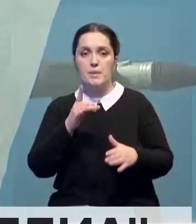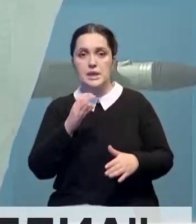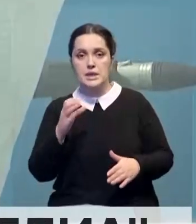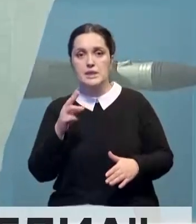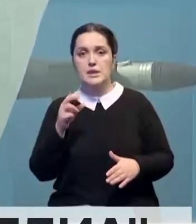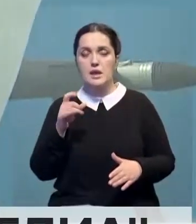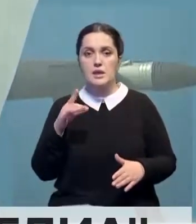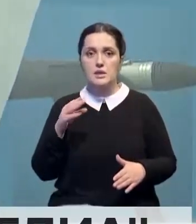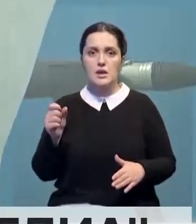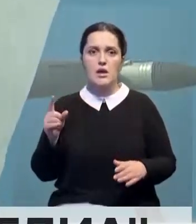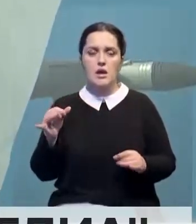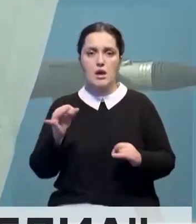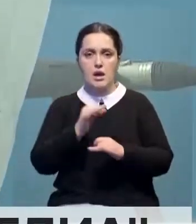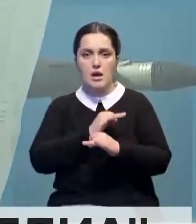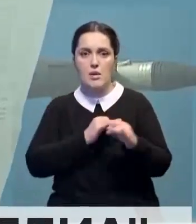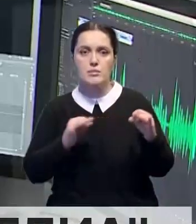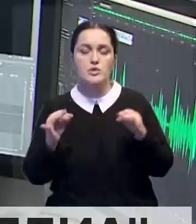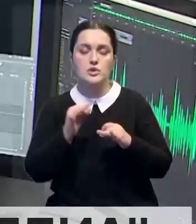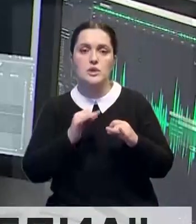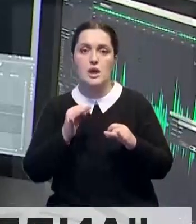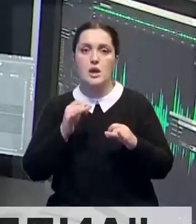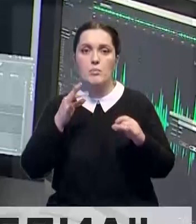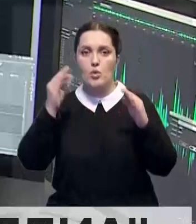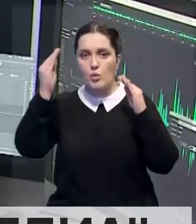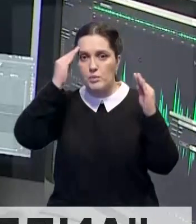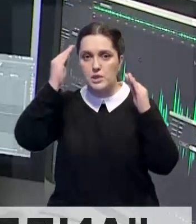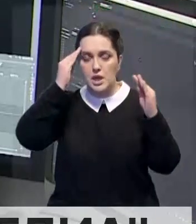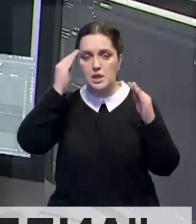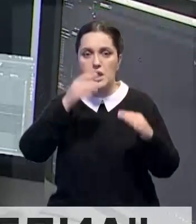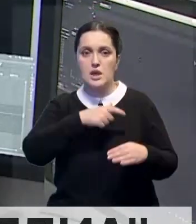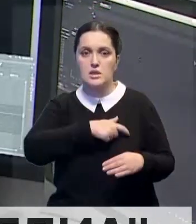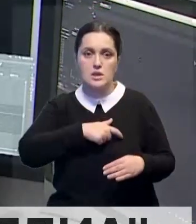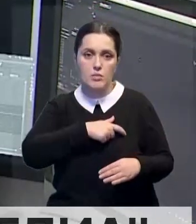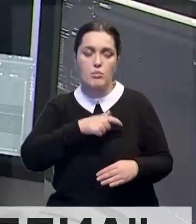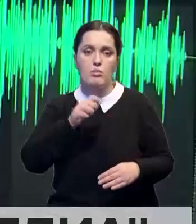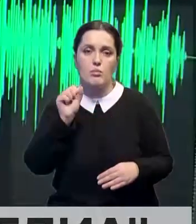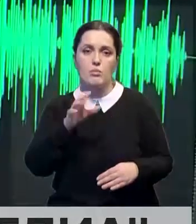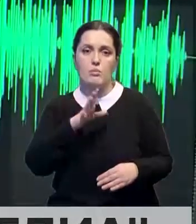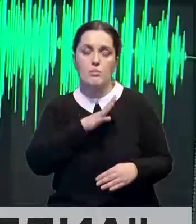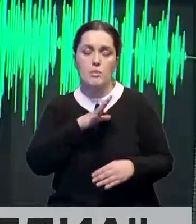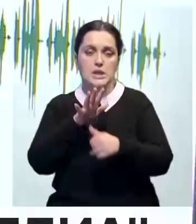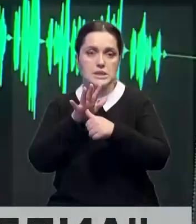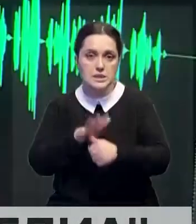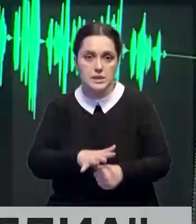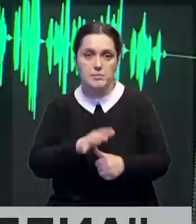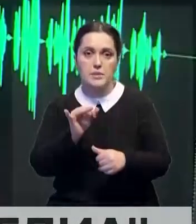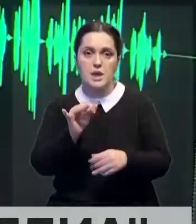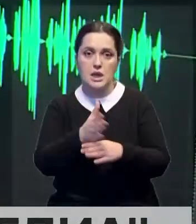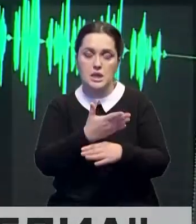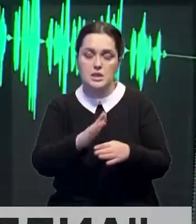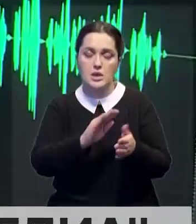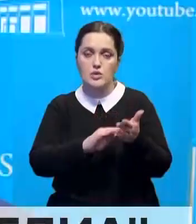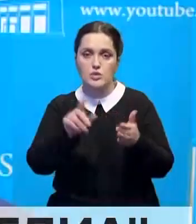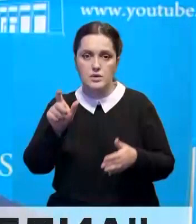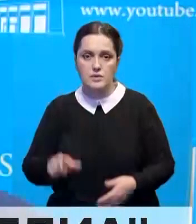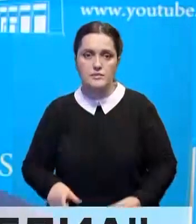Новелла вызвала бурное обсуждение в медиасообществе. По мнению депутатов, норма может привести к дискриминации и разделению